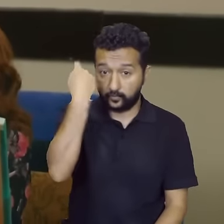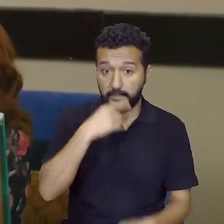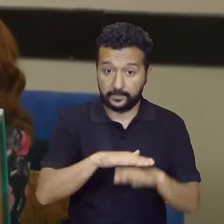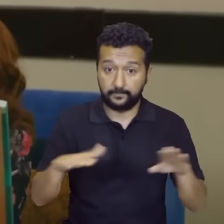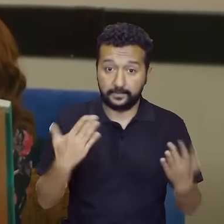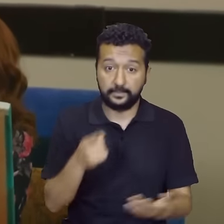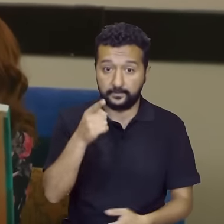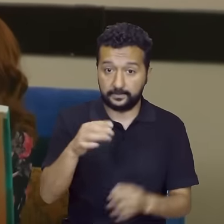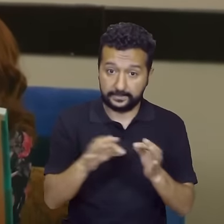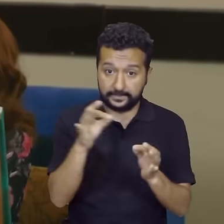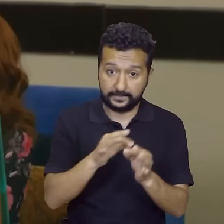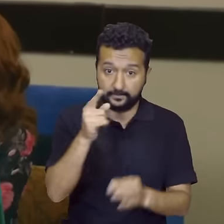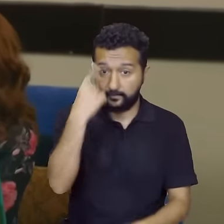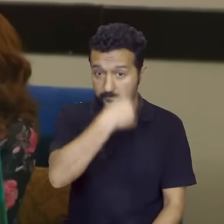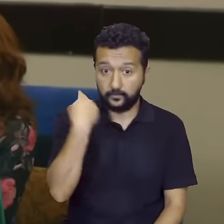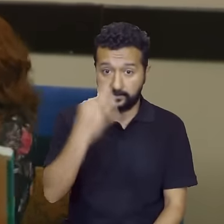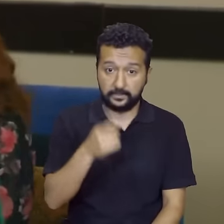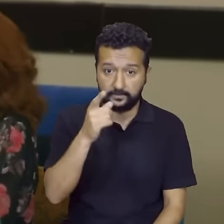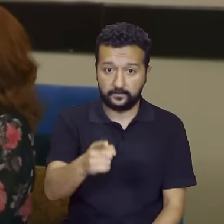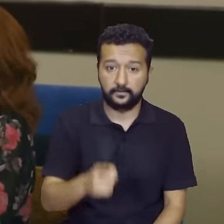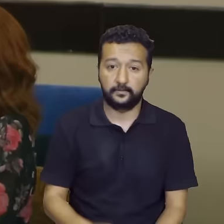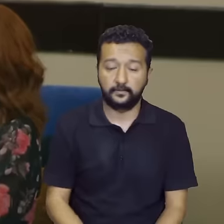bir bitireyim, bir dikeyim şunun suratını da.